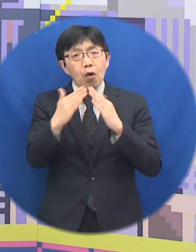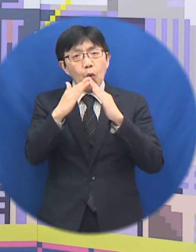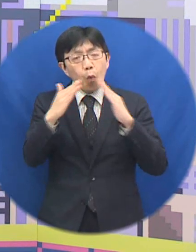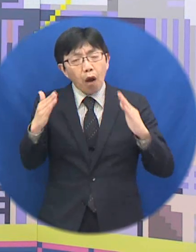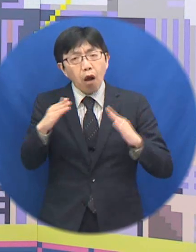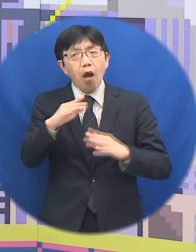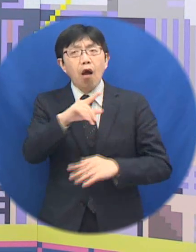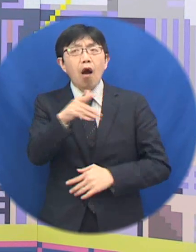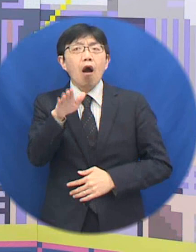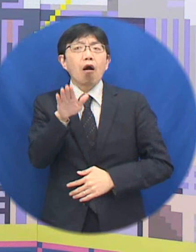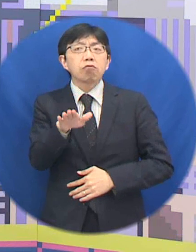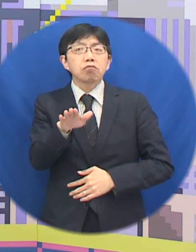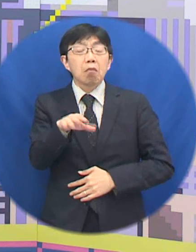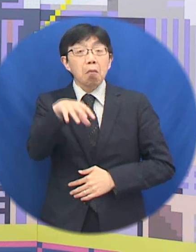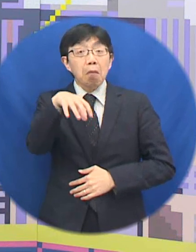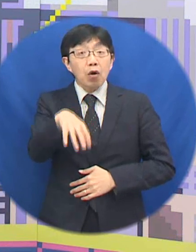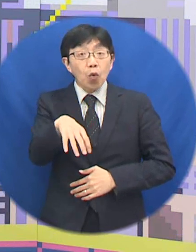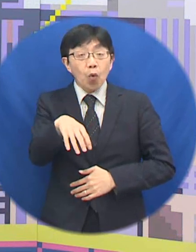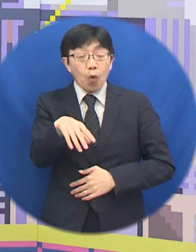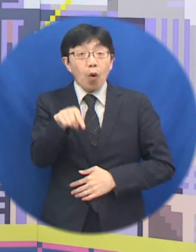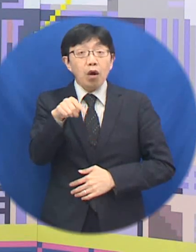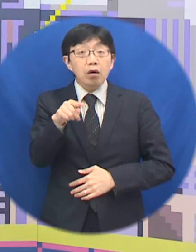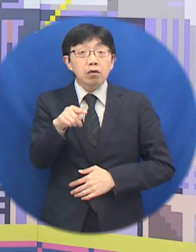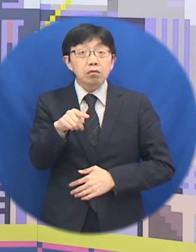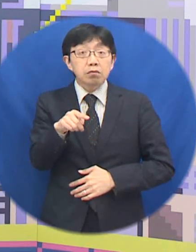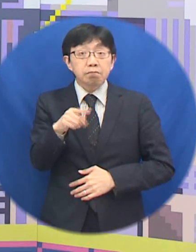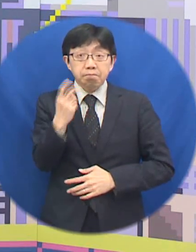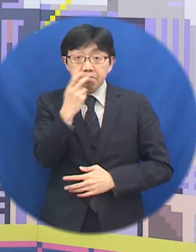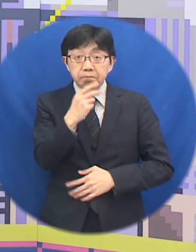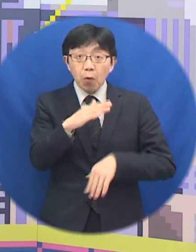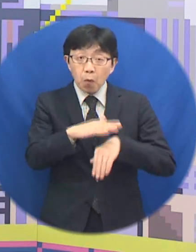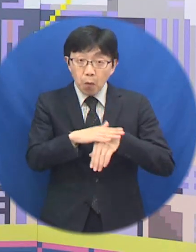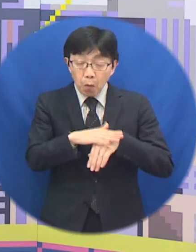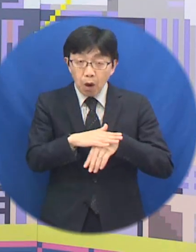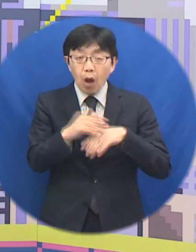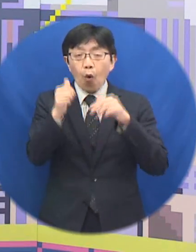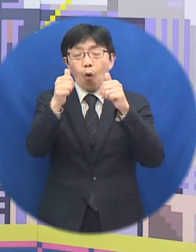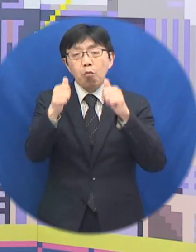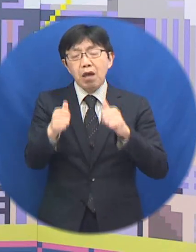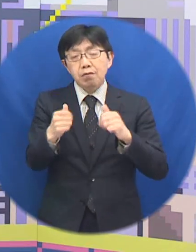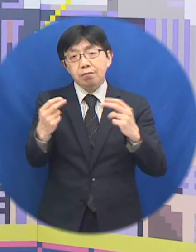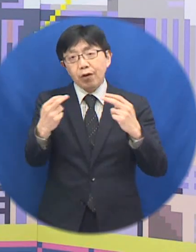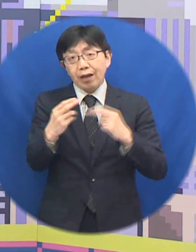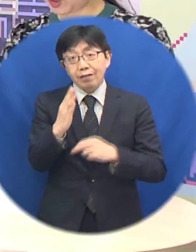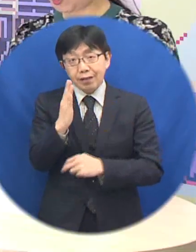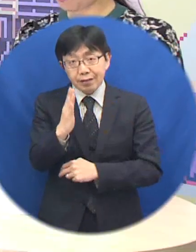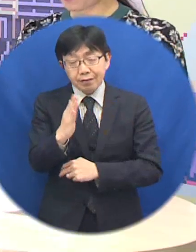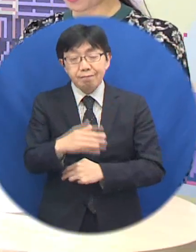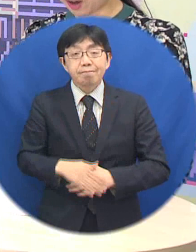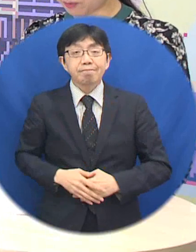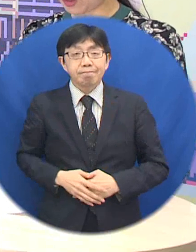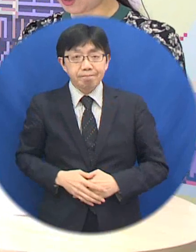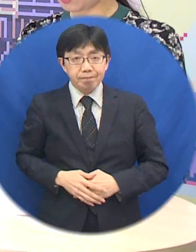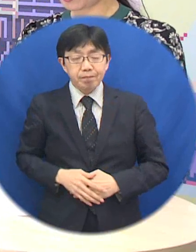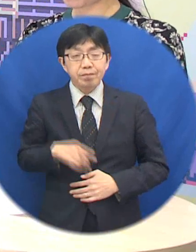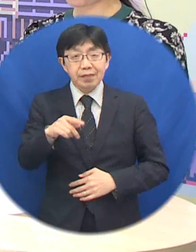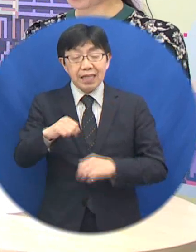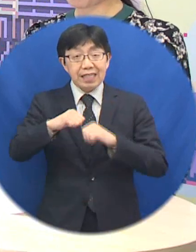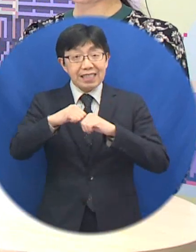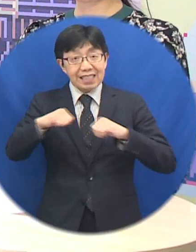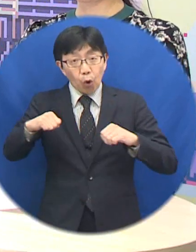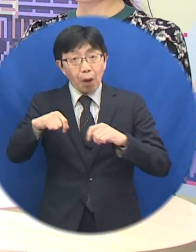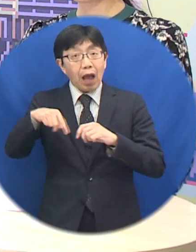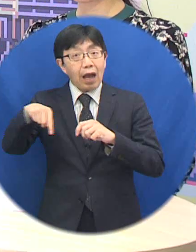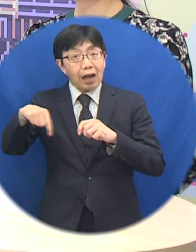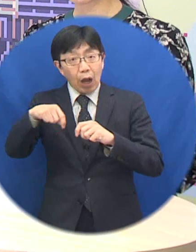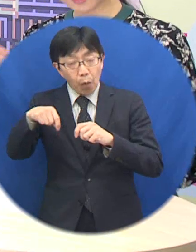。どこで行っているかなどは区のホームページをご覧いただければと思います。 広場カフェ認知症カ